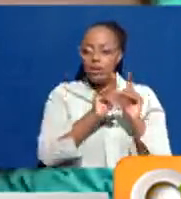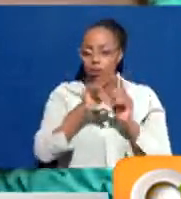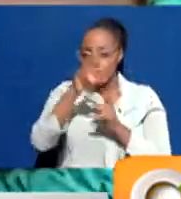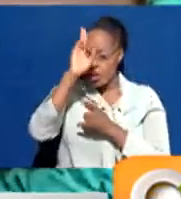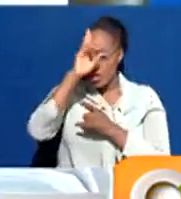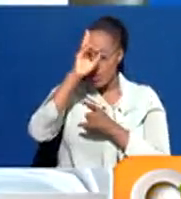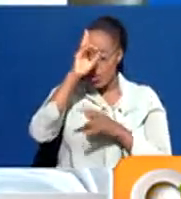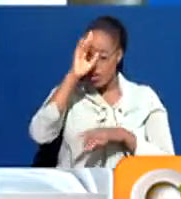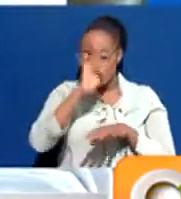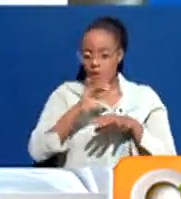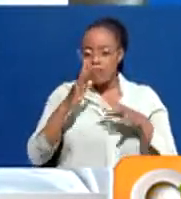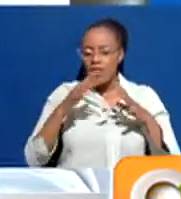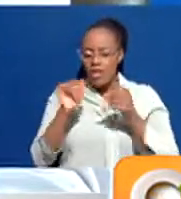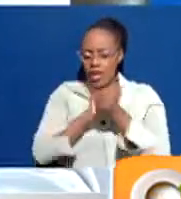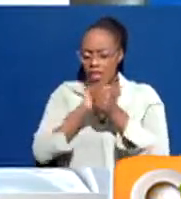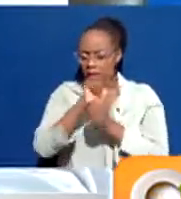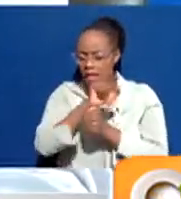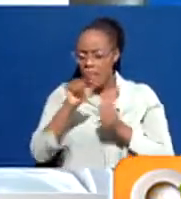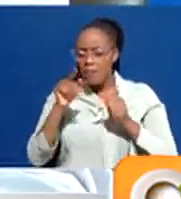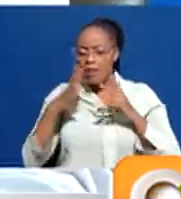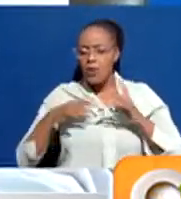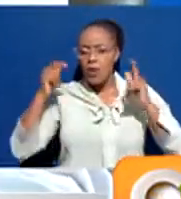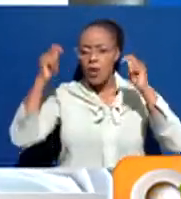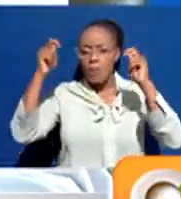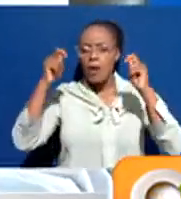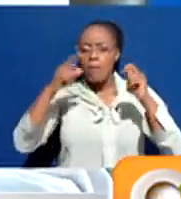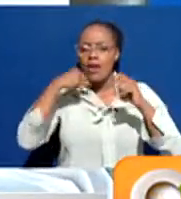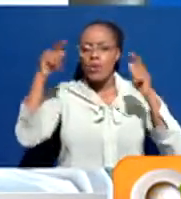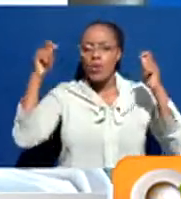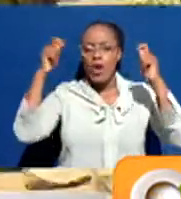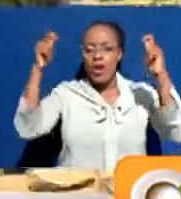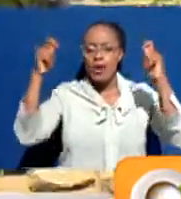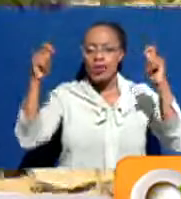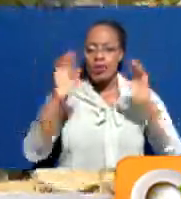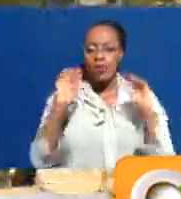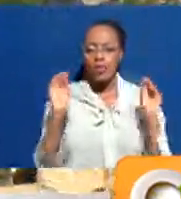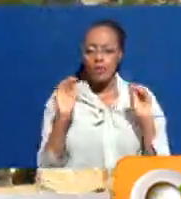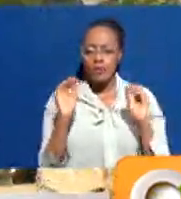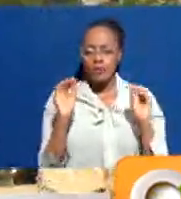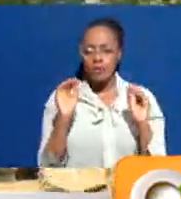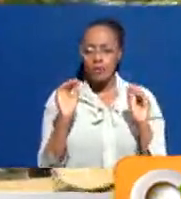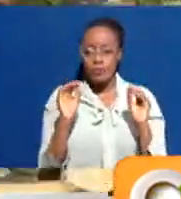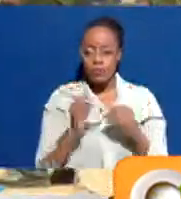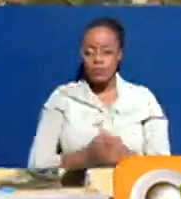polisi kuwadhulumu waandamanaji na wale wasioandamana.